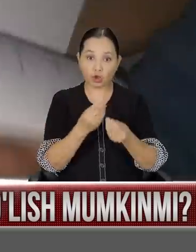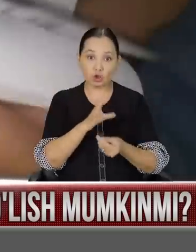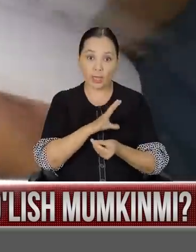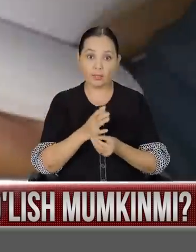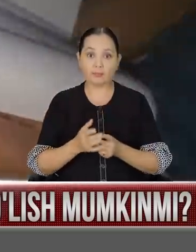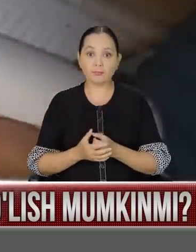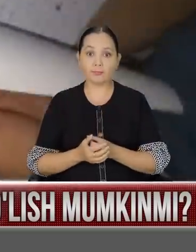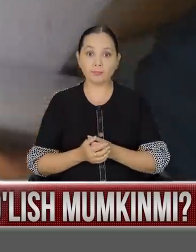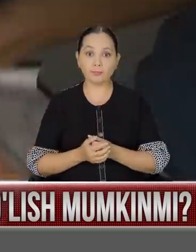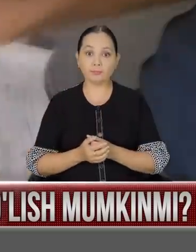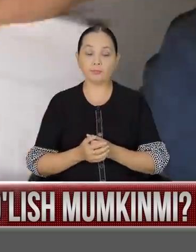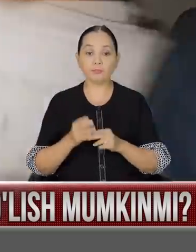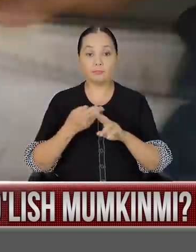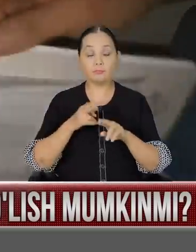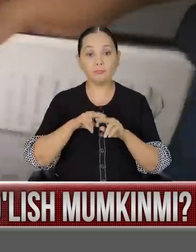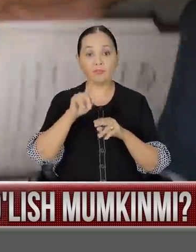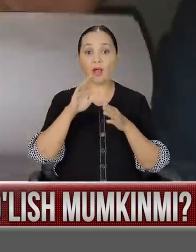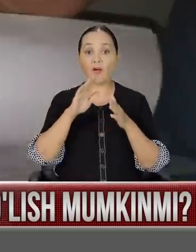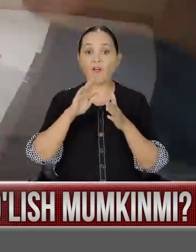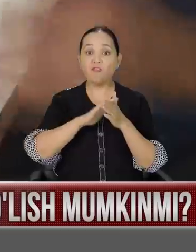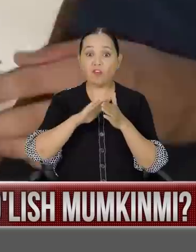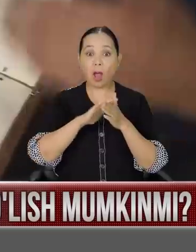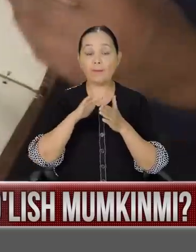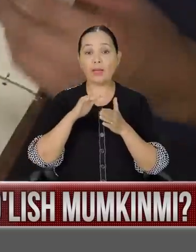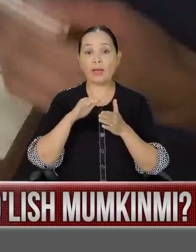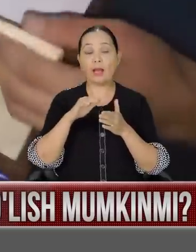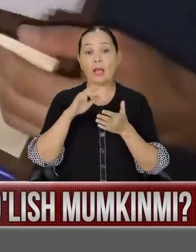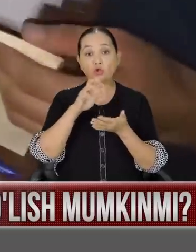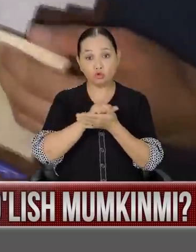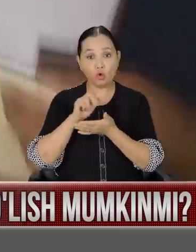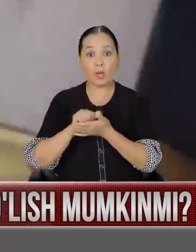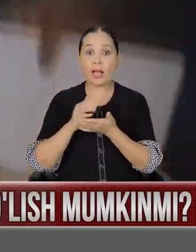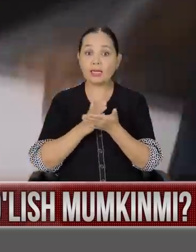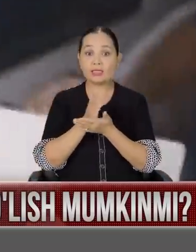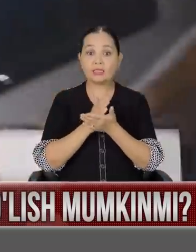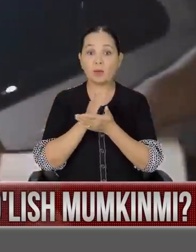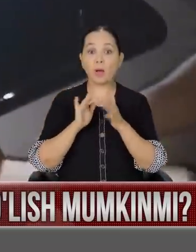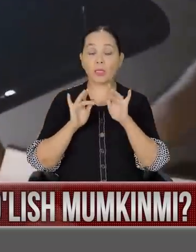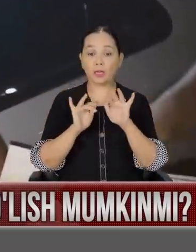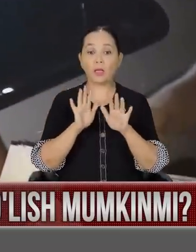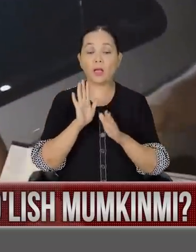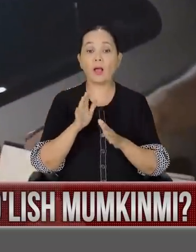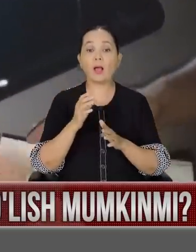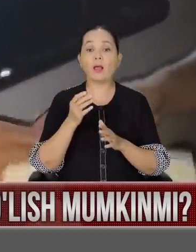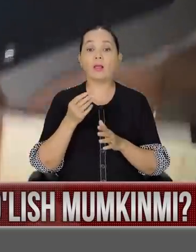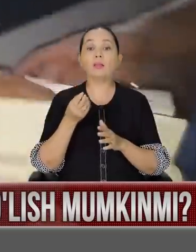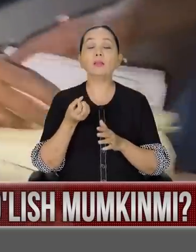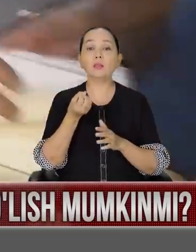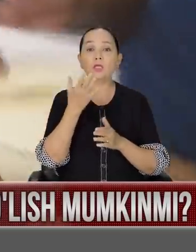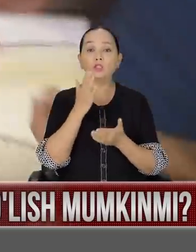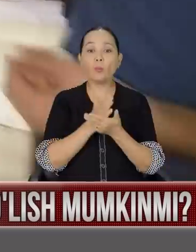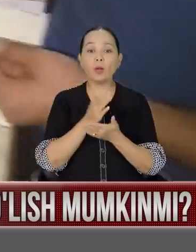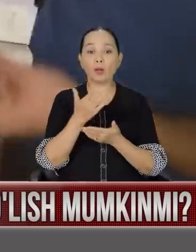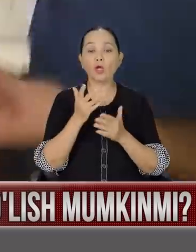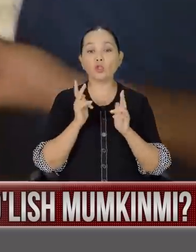ekan. Shogirdlarim hammasi YKT bilan ham shug'ullanaman o'zim. Xizmat ko'rsatish murabbiylik bo'yicha. Nechta pasport bor?